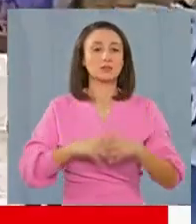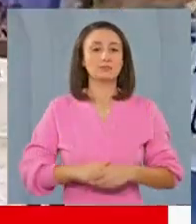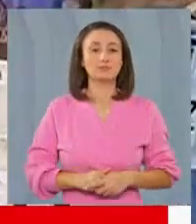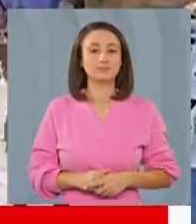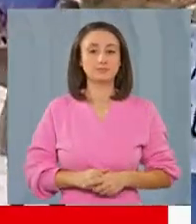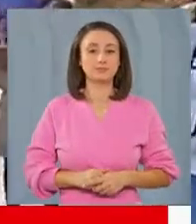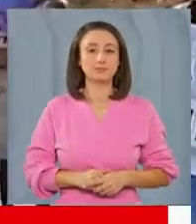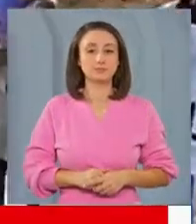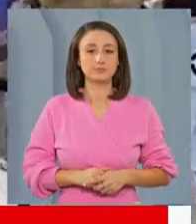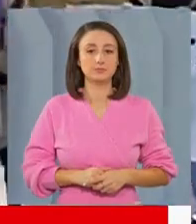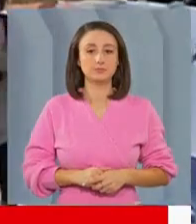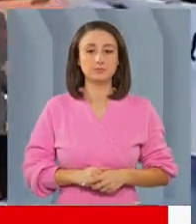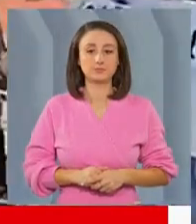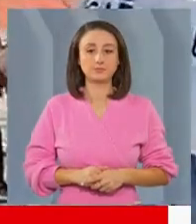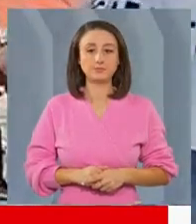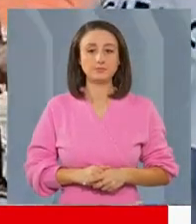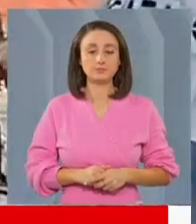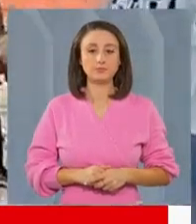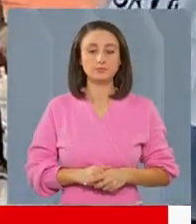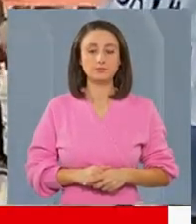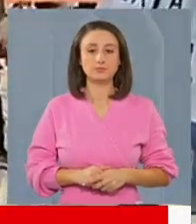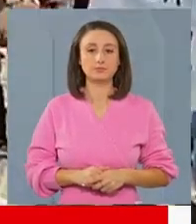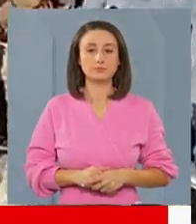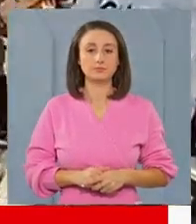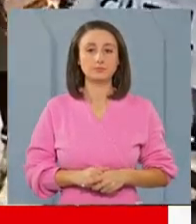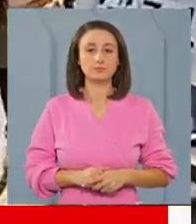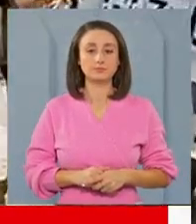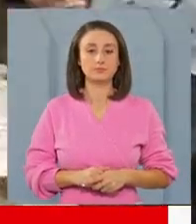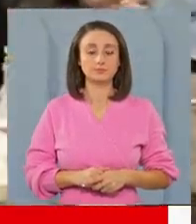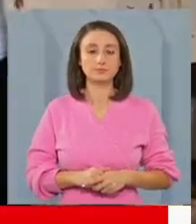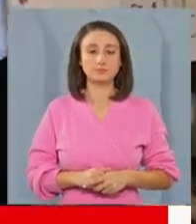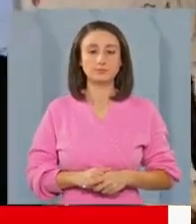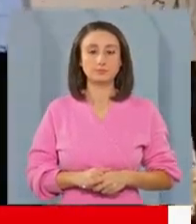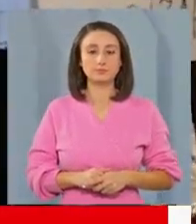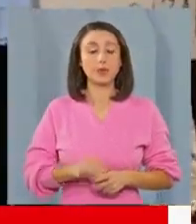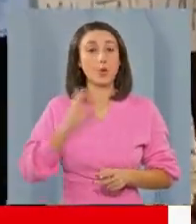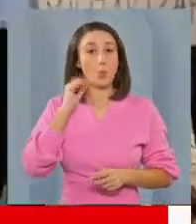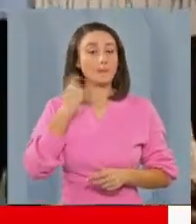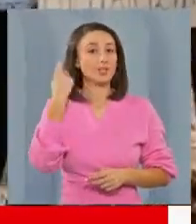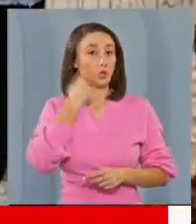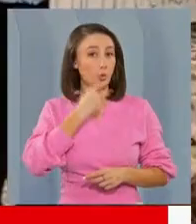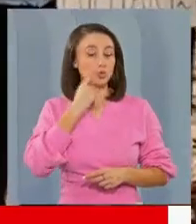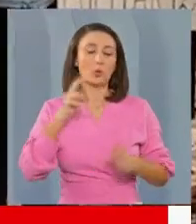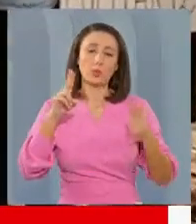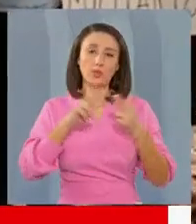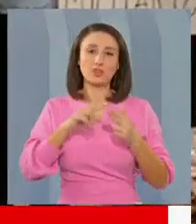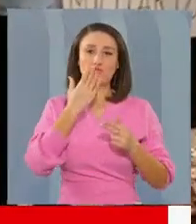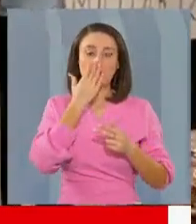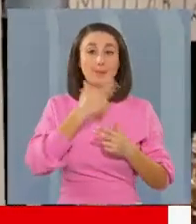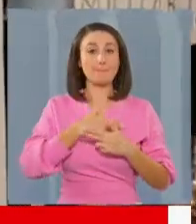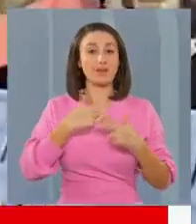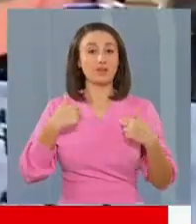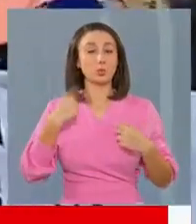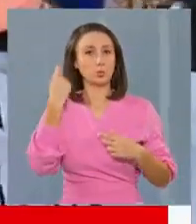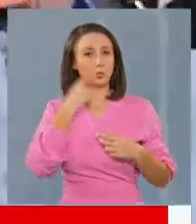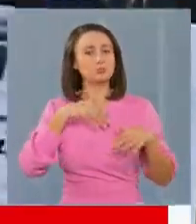prea scump! Totul e prea scump! Totul e prea scump! Oamenii din Cluj-Napoca s-au adunat în fața prefecturii Cluj